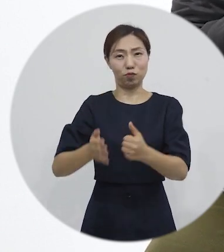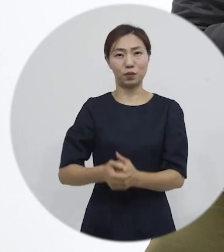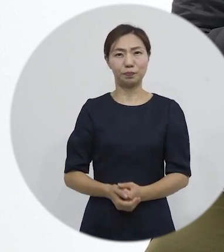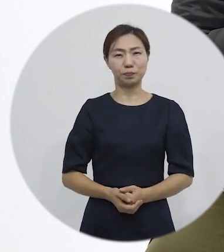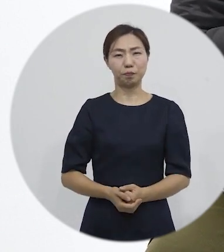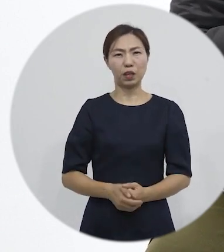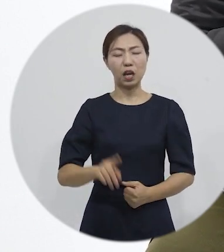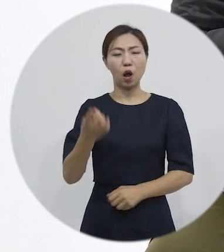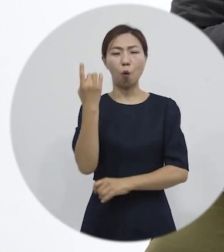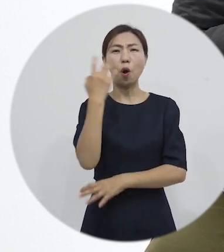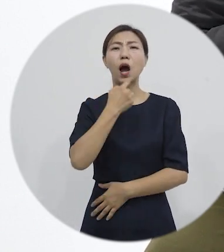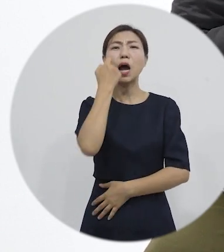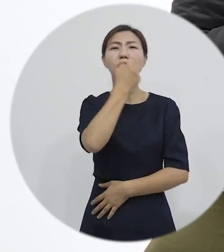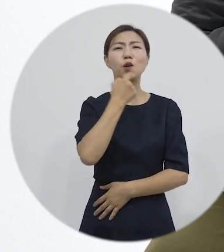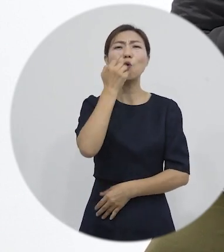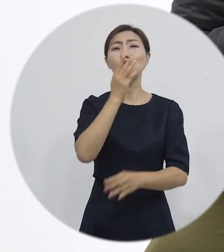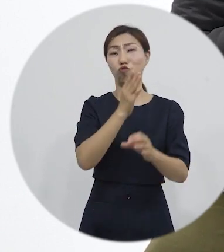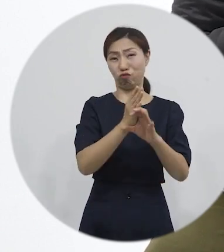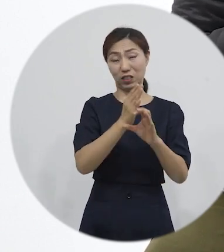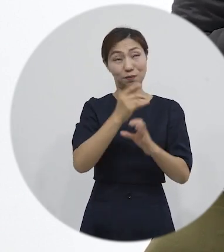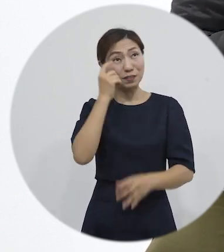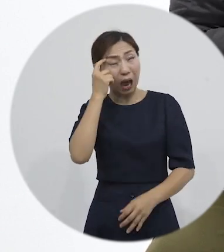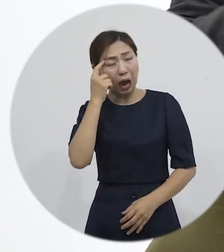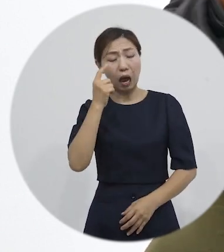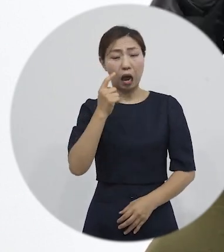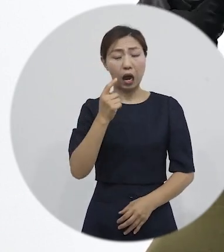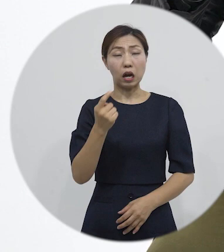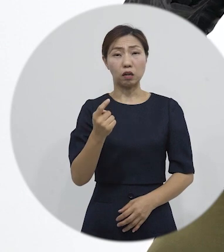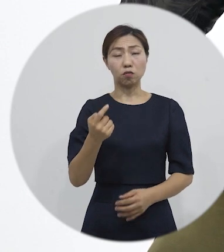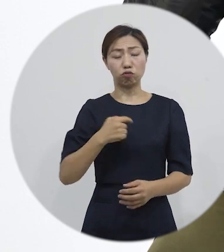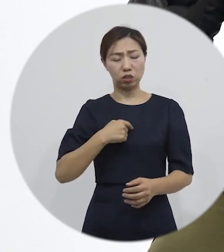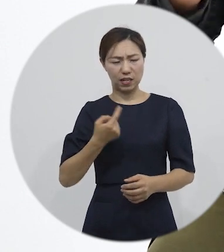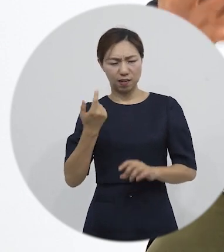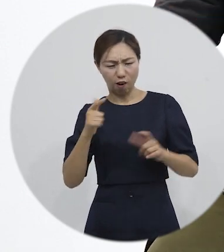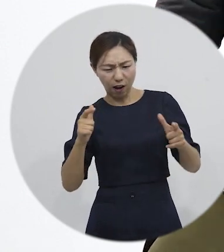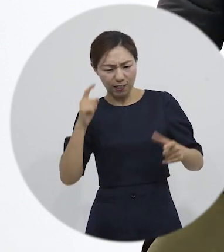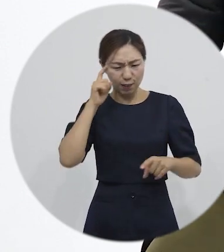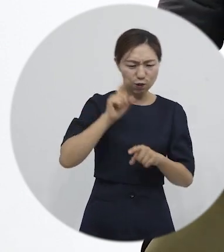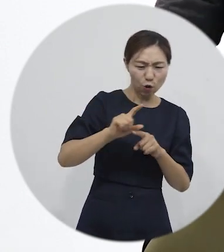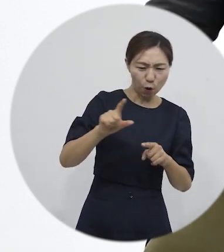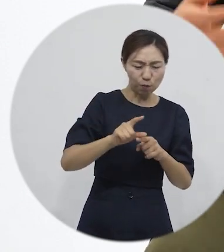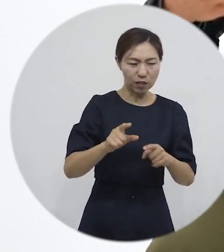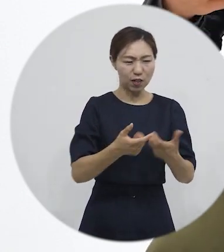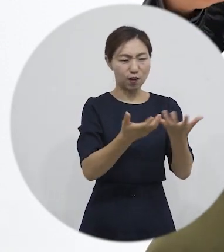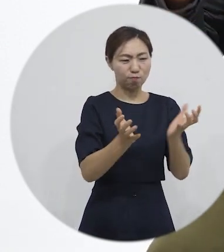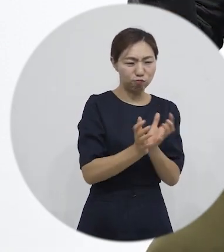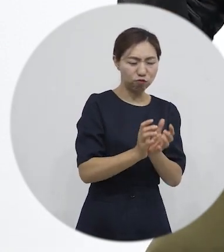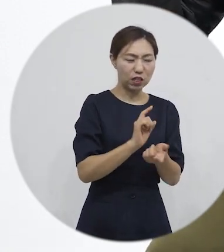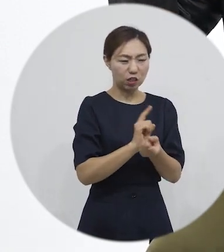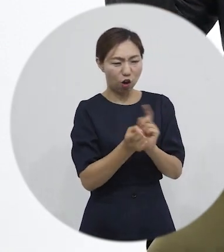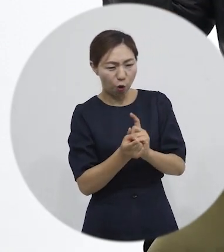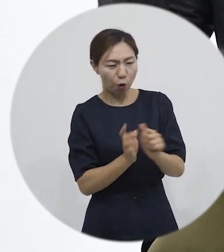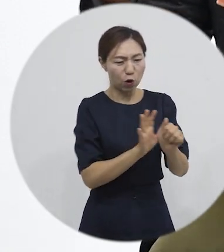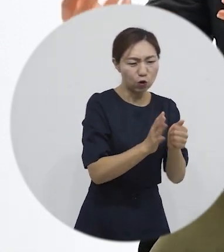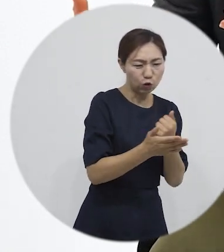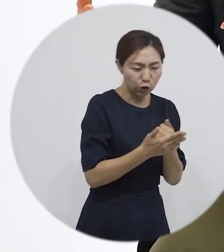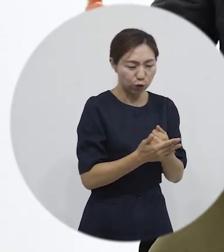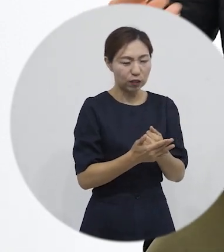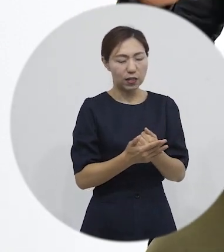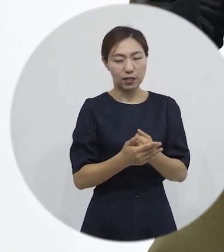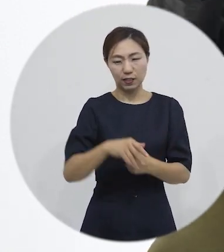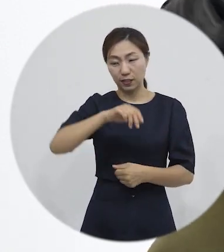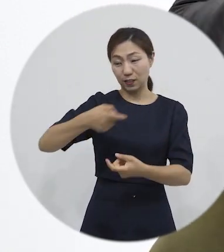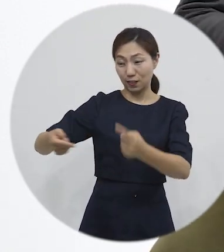그러니까 원리나 혹은 원칙적인 측면에서 보면 그런 것들을 다 고려해서 사업부에서 그런 것들을 다 신경